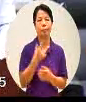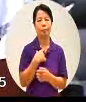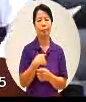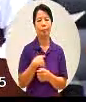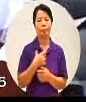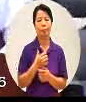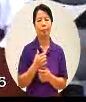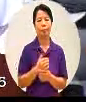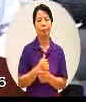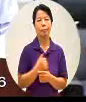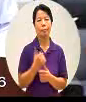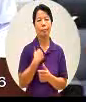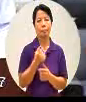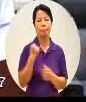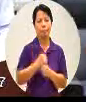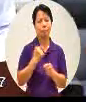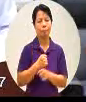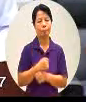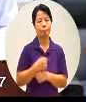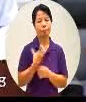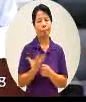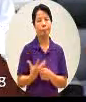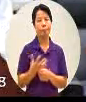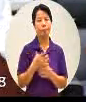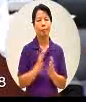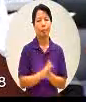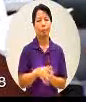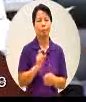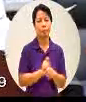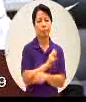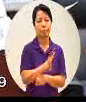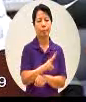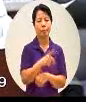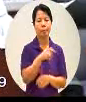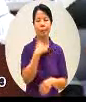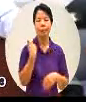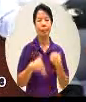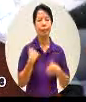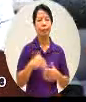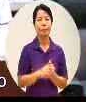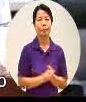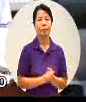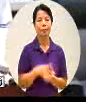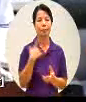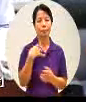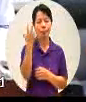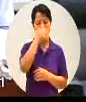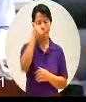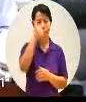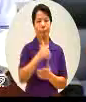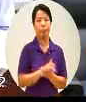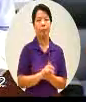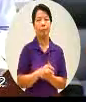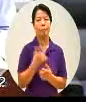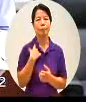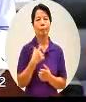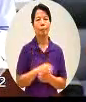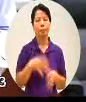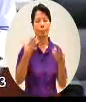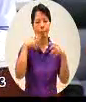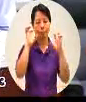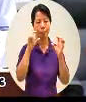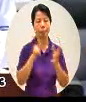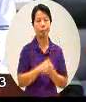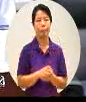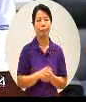产力足悬，伊无人管伊做甲足欢喜，一工做十二点钟，伊嘛足爽。啊！不过伊个头家吼，伊个头家是狮子啊。